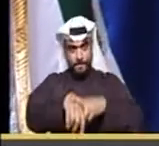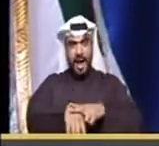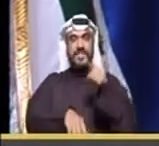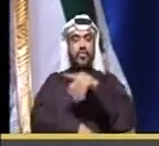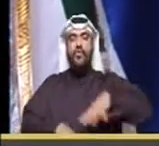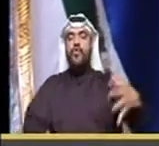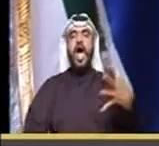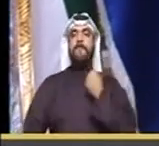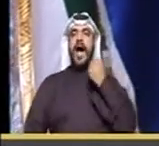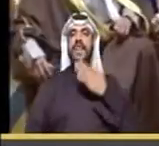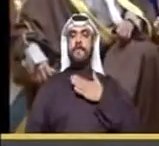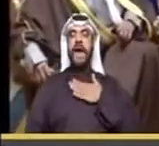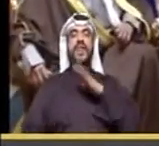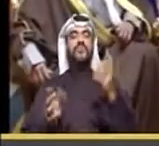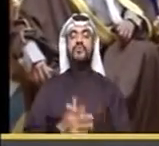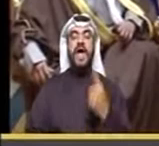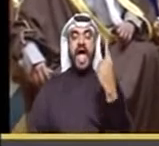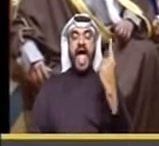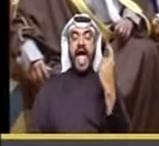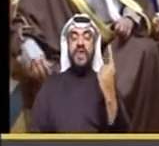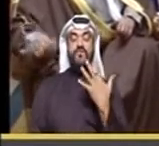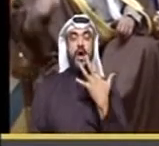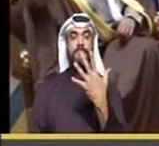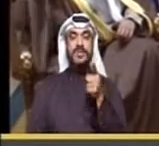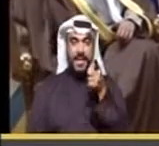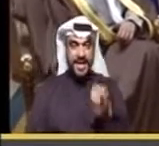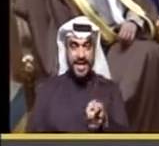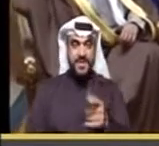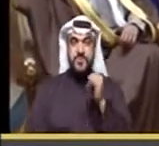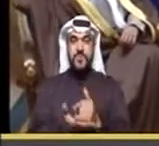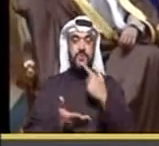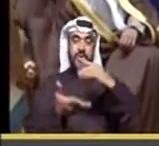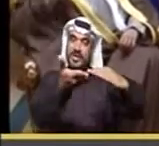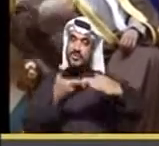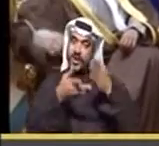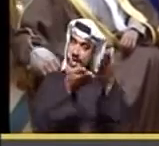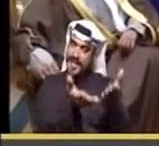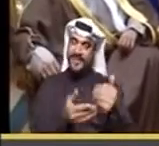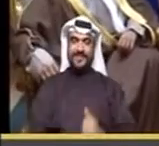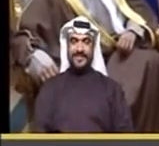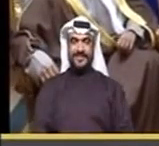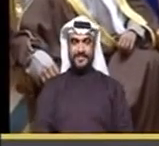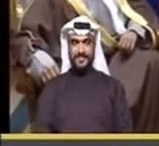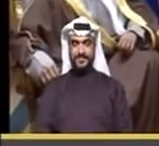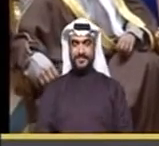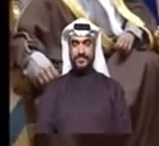مالك للخيل. فكل هذا ترى صار كله من دعمك.